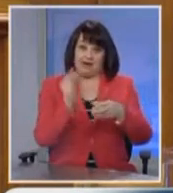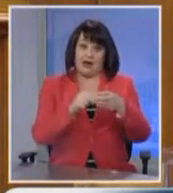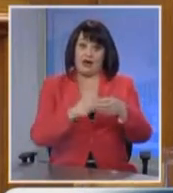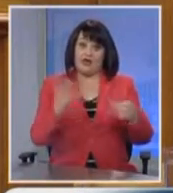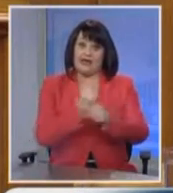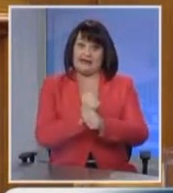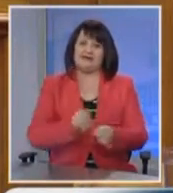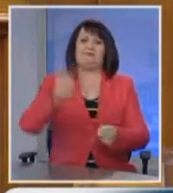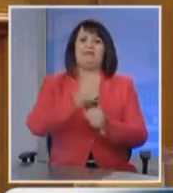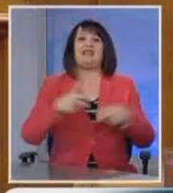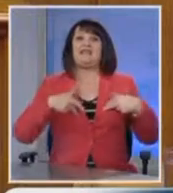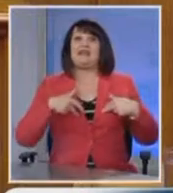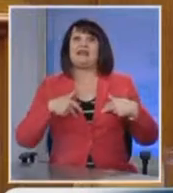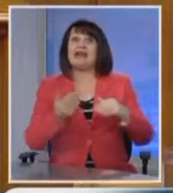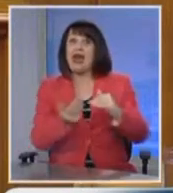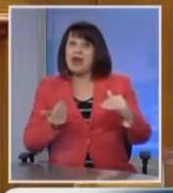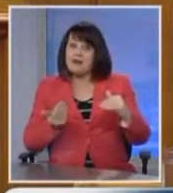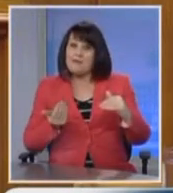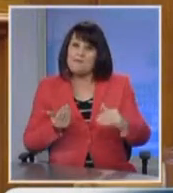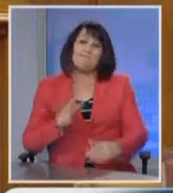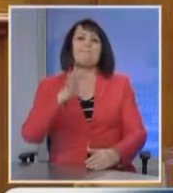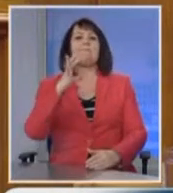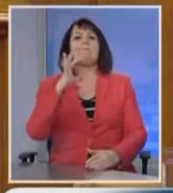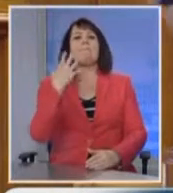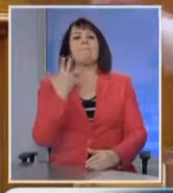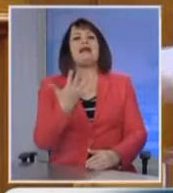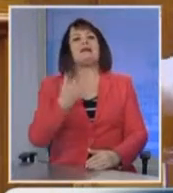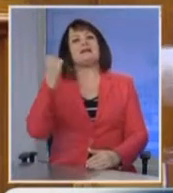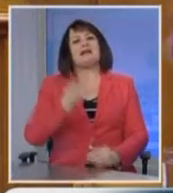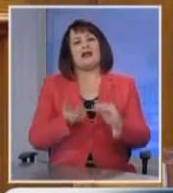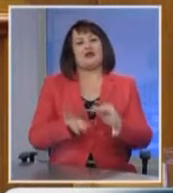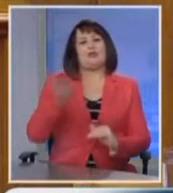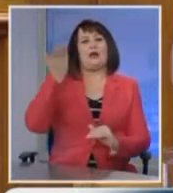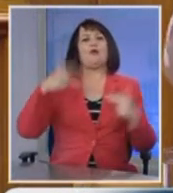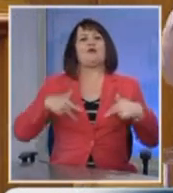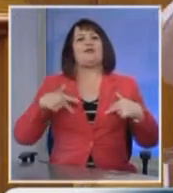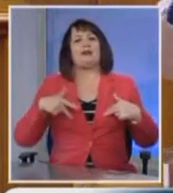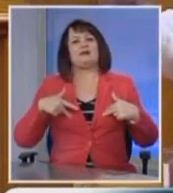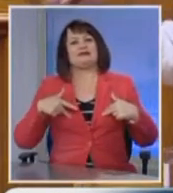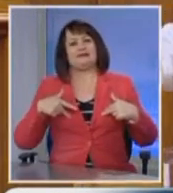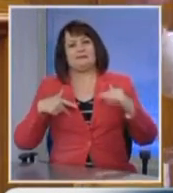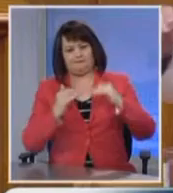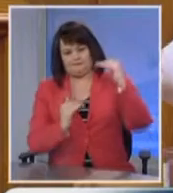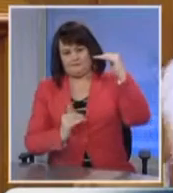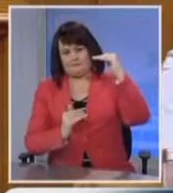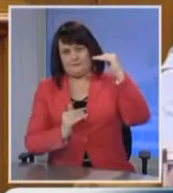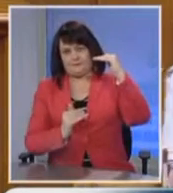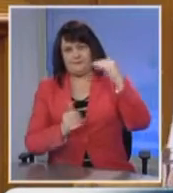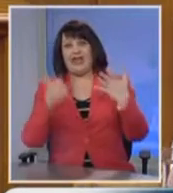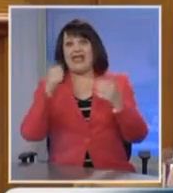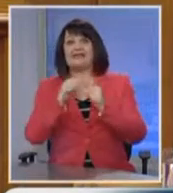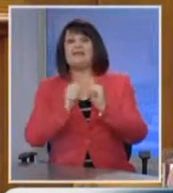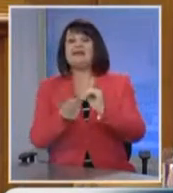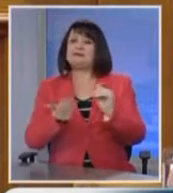εάν προηγείται με πάνω από 5% από το κυβερνητικό κόμμα επί 6 μήνες πριν τις